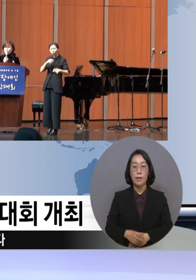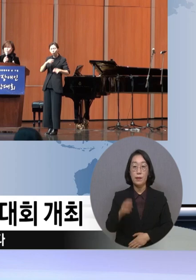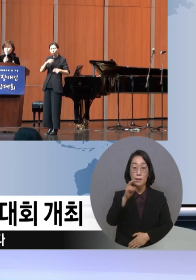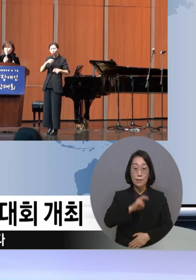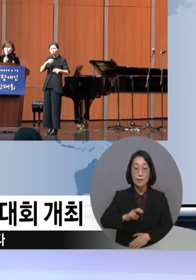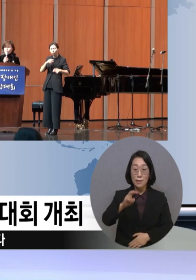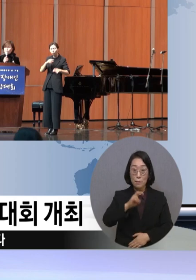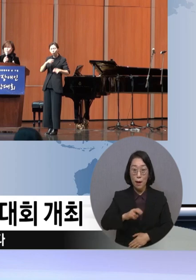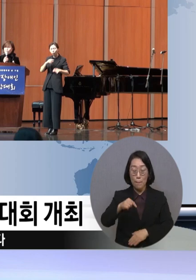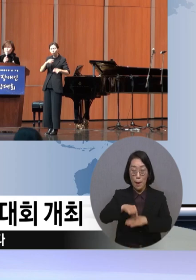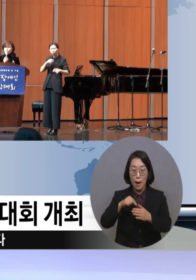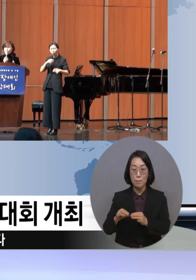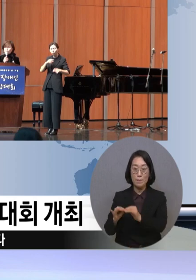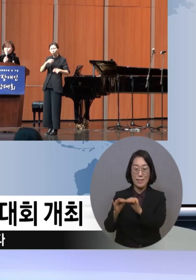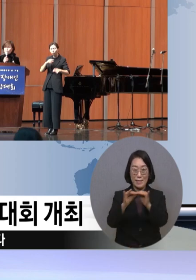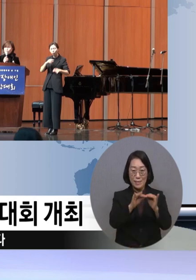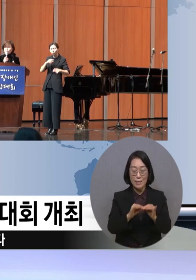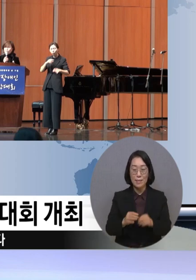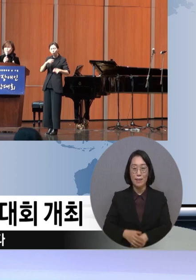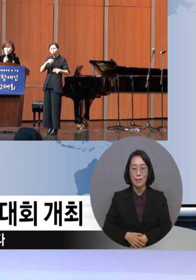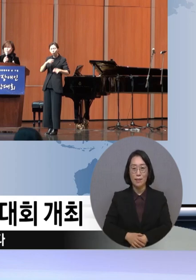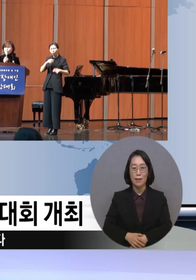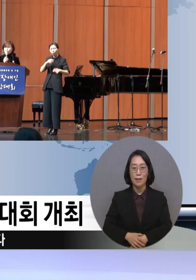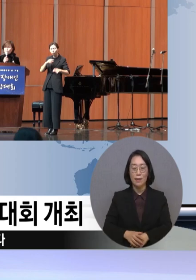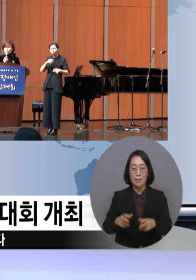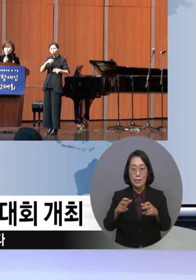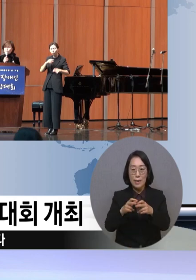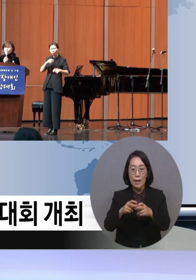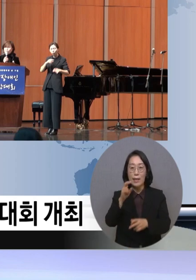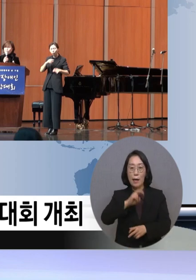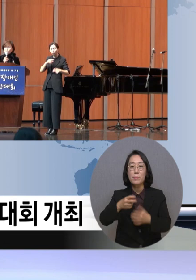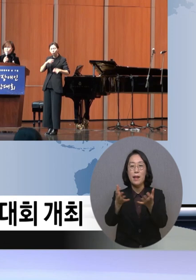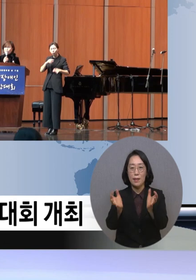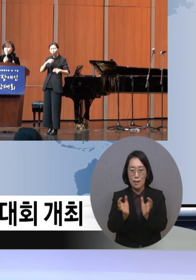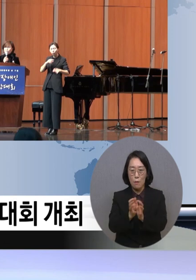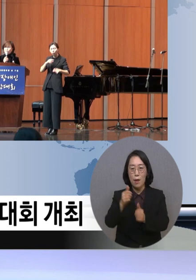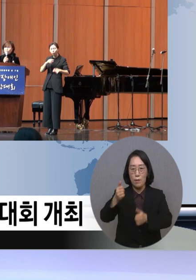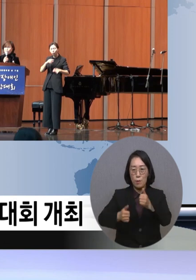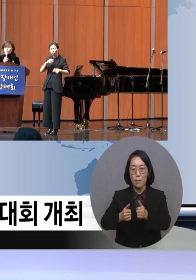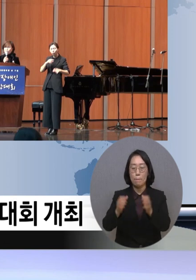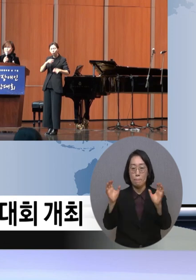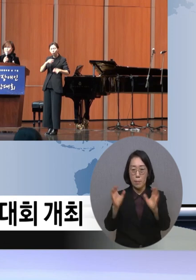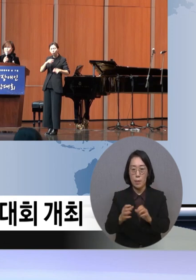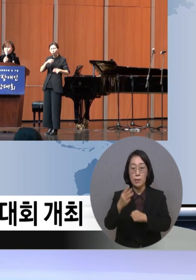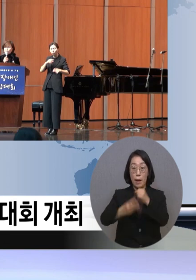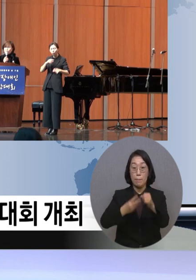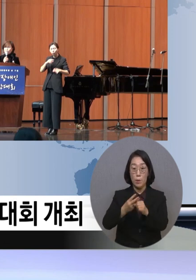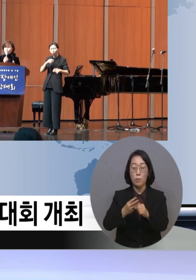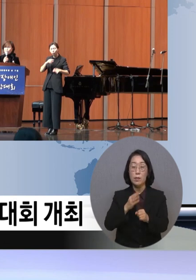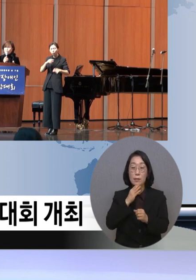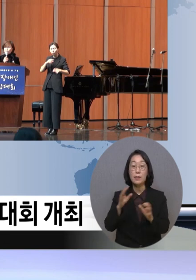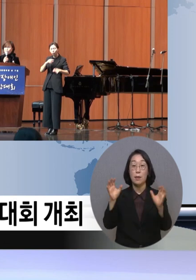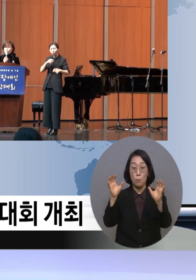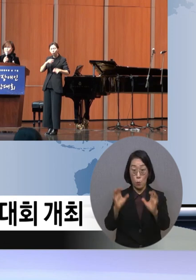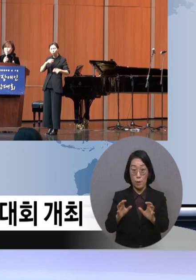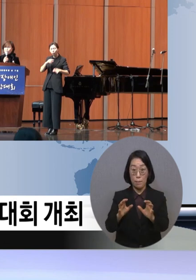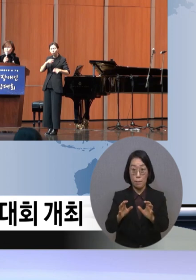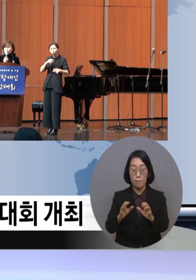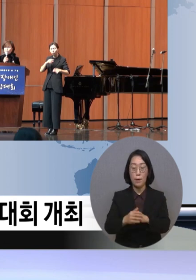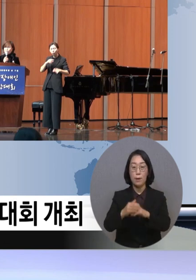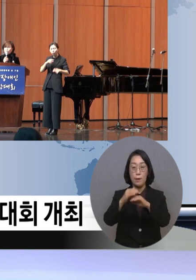음악으로 마음을 모으는 전국 장애인 합창대회가 개최됐습니다 코로나19로 인해 3년 만에 대면으로 개최된